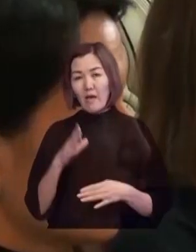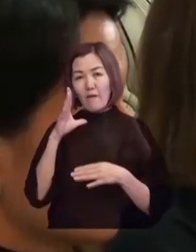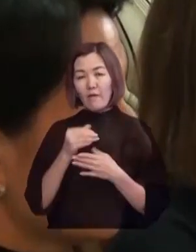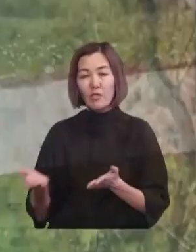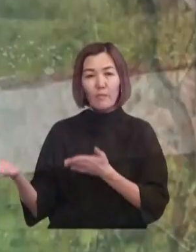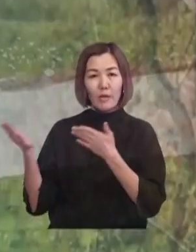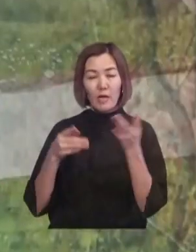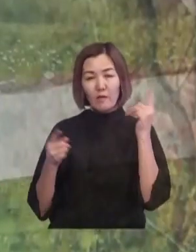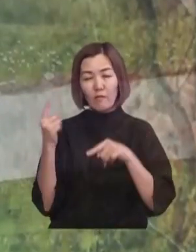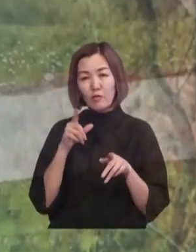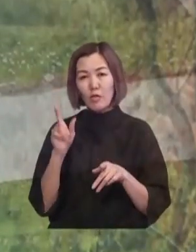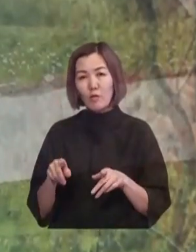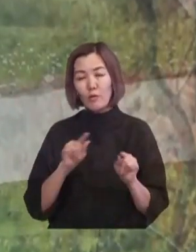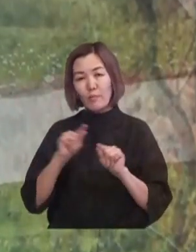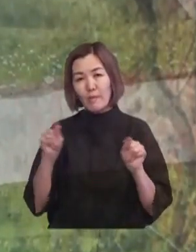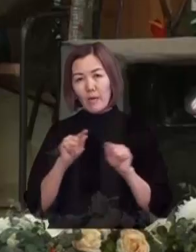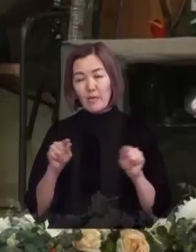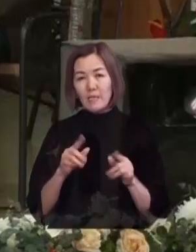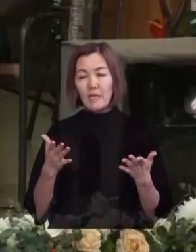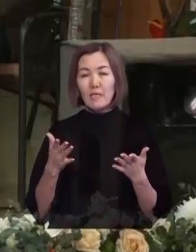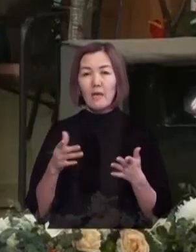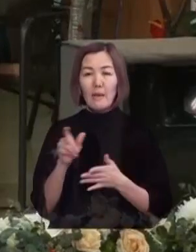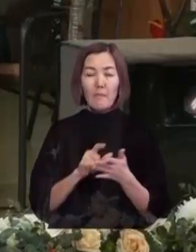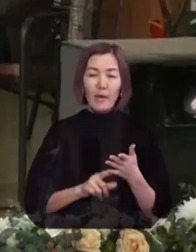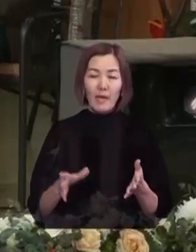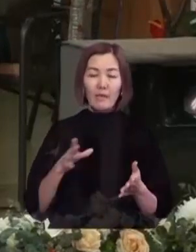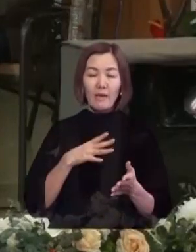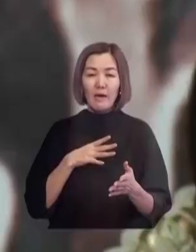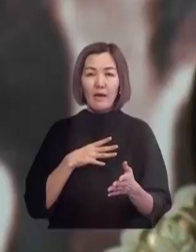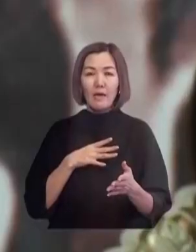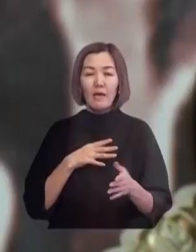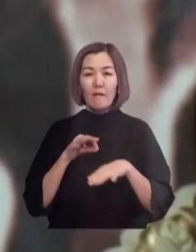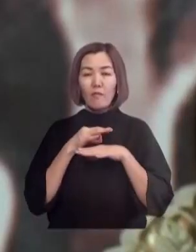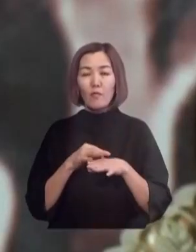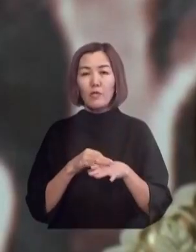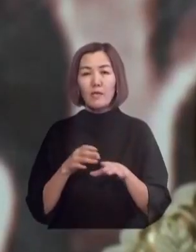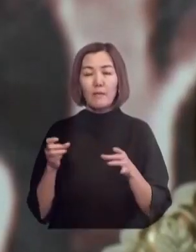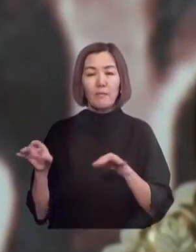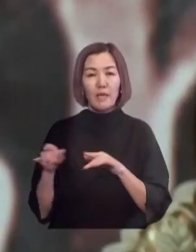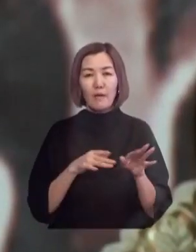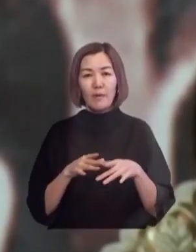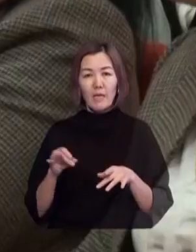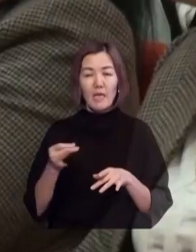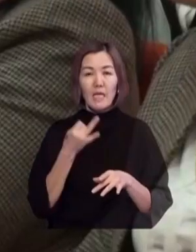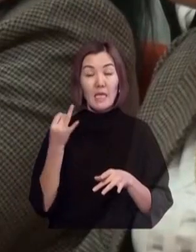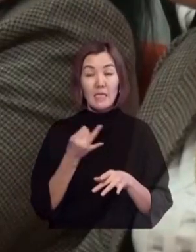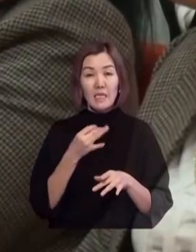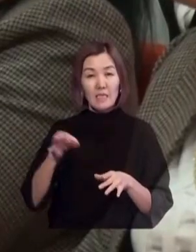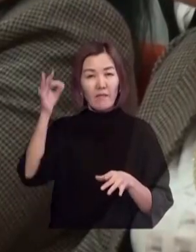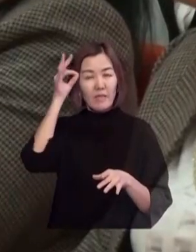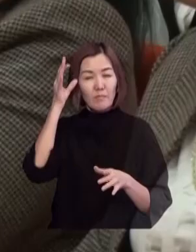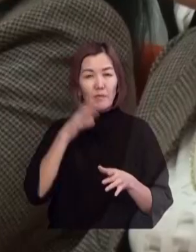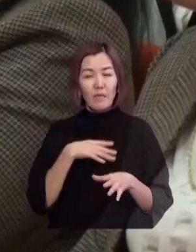приглашены творческие люди, пропагандирующие наследие поэта. В ходе мероприятия ученики погрузились в интересные воспоминания о